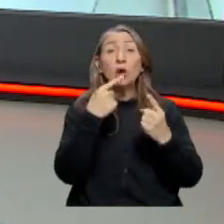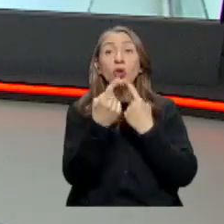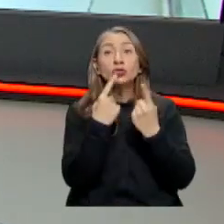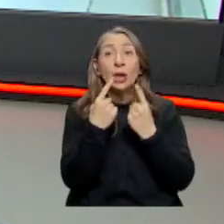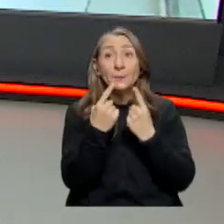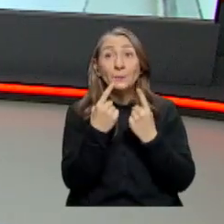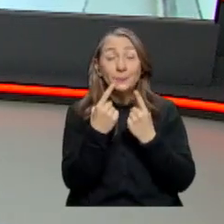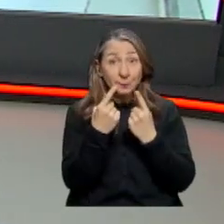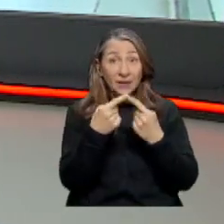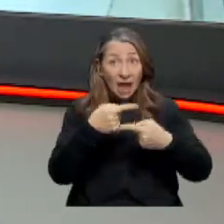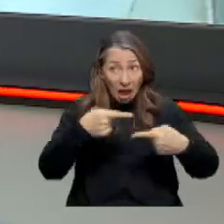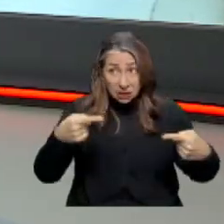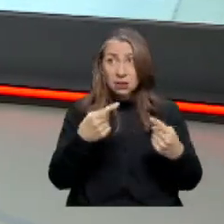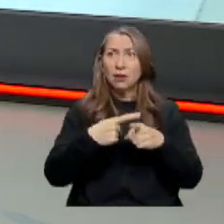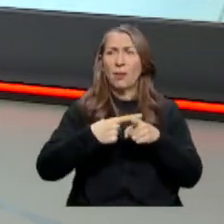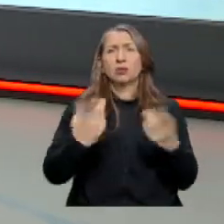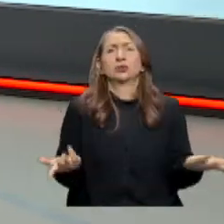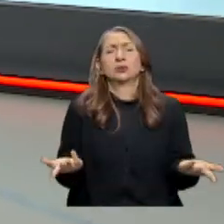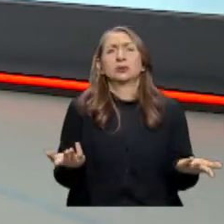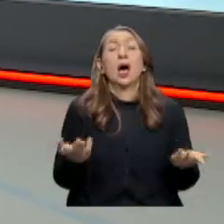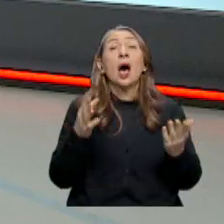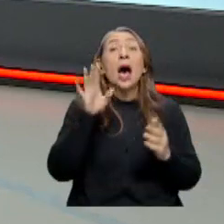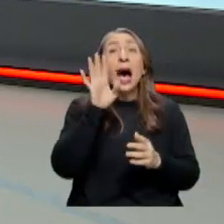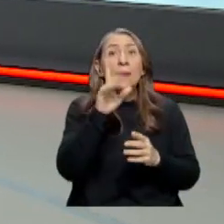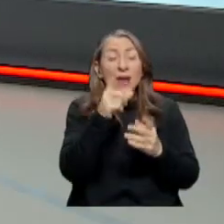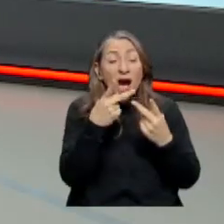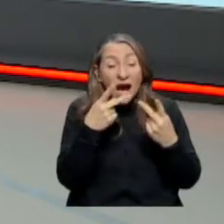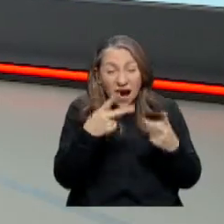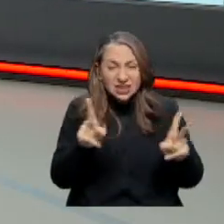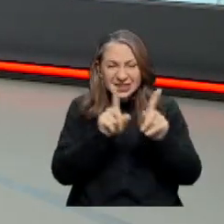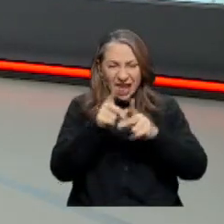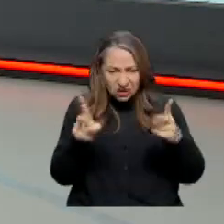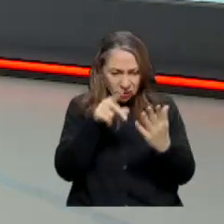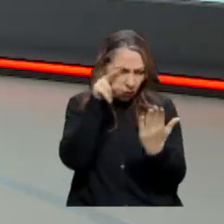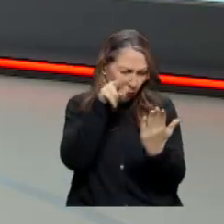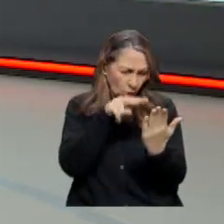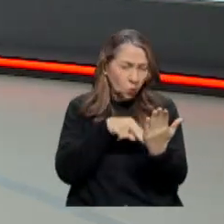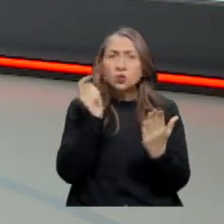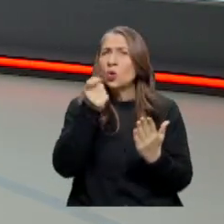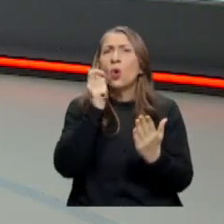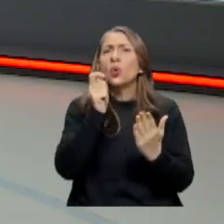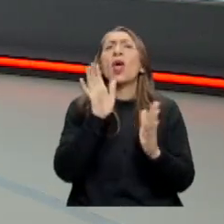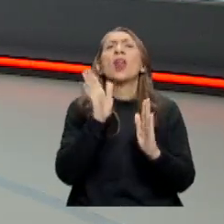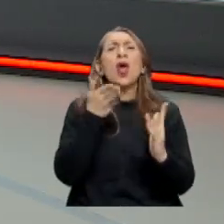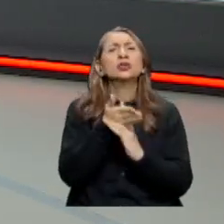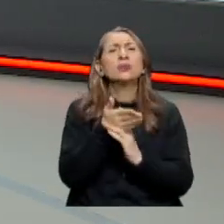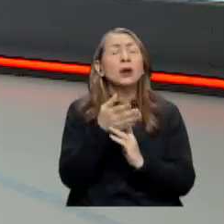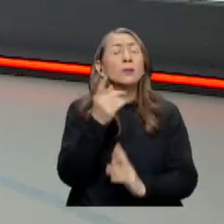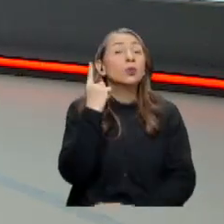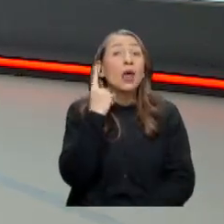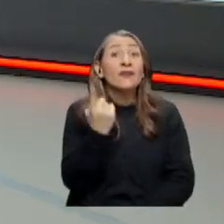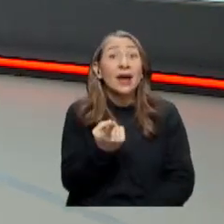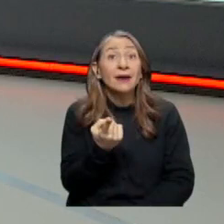duralım. Eksiklerini de paylaşın. Ama bir açın okuyun internette. O kadar zor bir şey değil erişmek. Dolayısıyla kulak